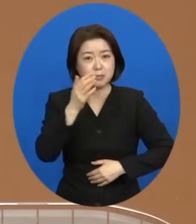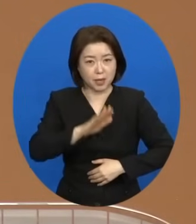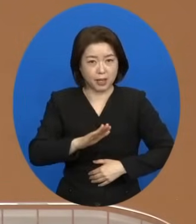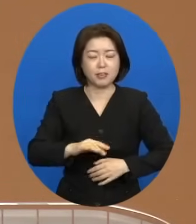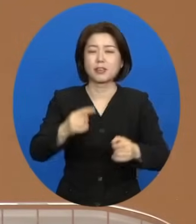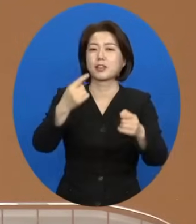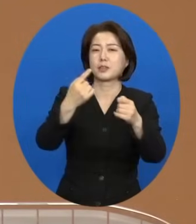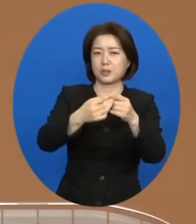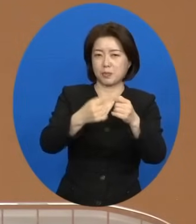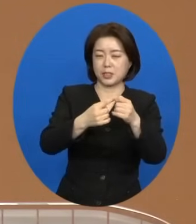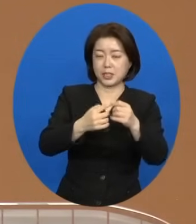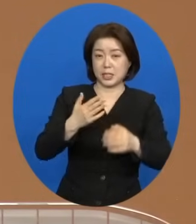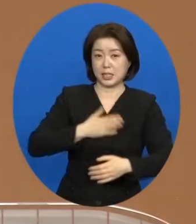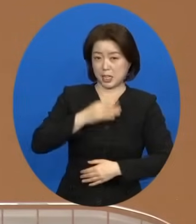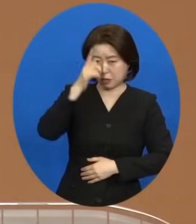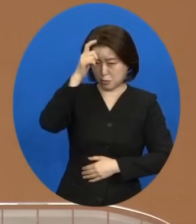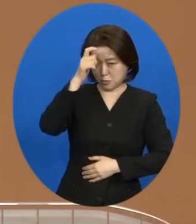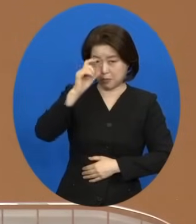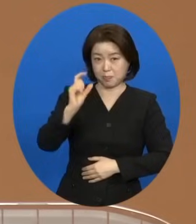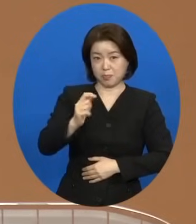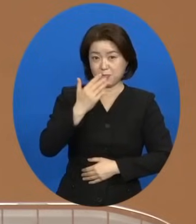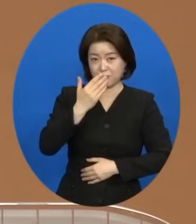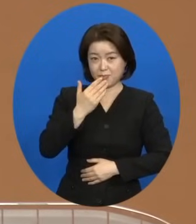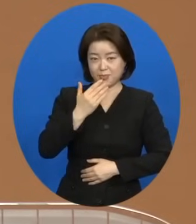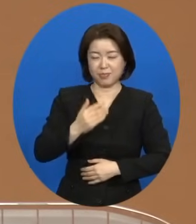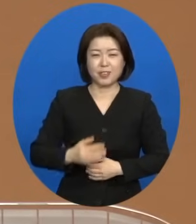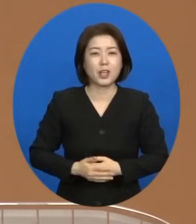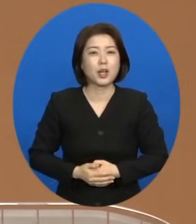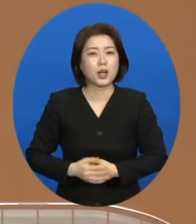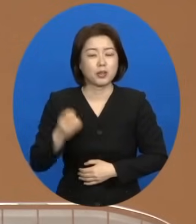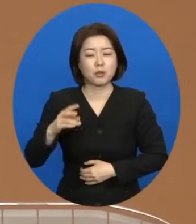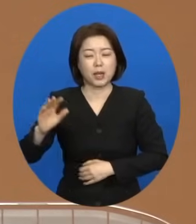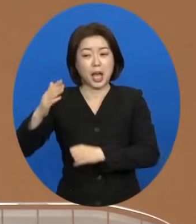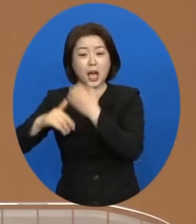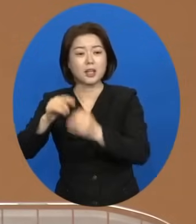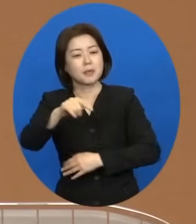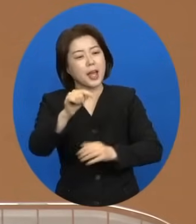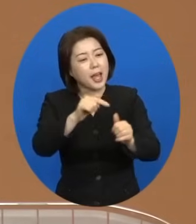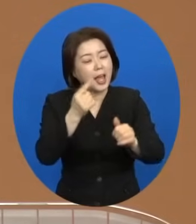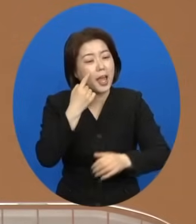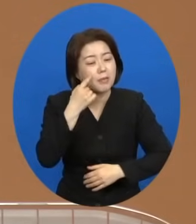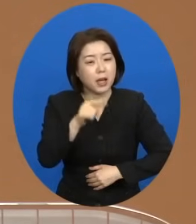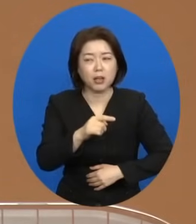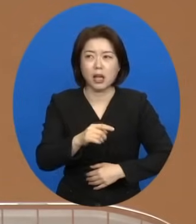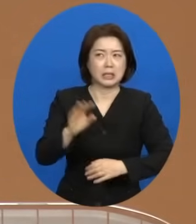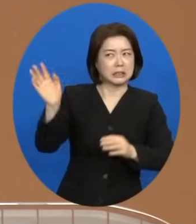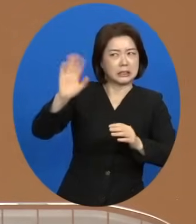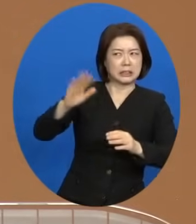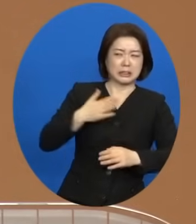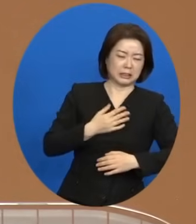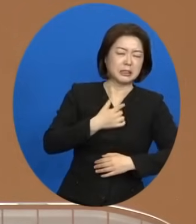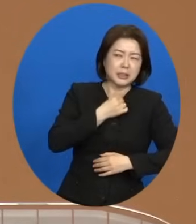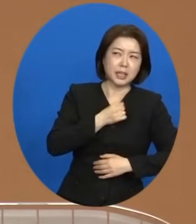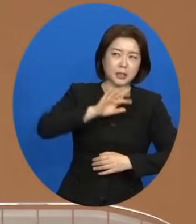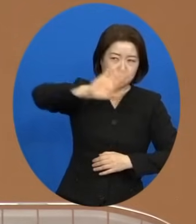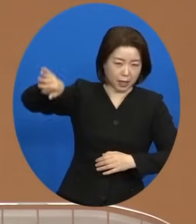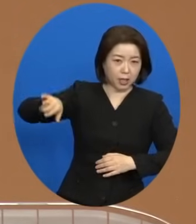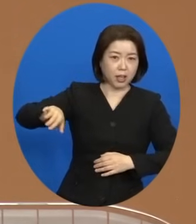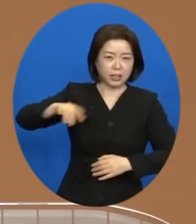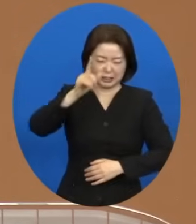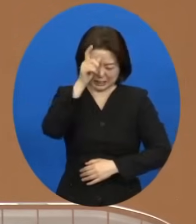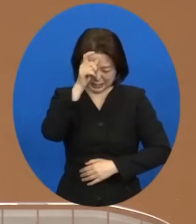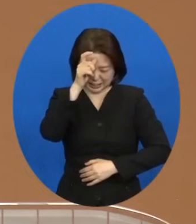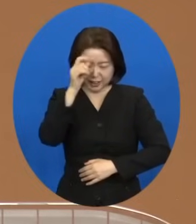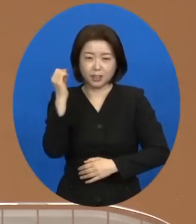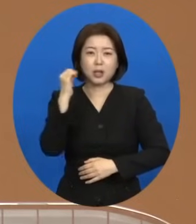번째 고집이 너무 세서 그럴 수도 있습니다 하나님이 이렇게 하라 하는데 자꾸 내 뜻대로만 움직이는 거야 어 고집불통